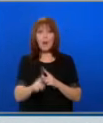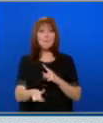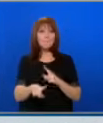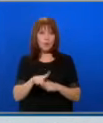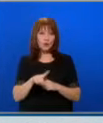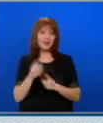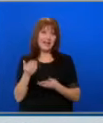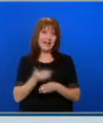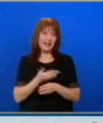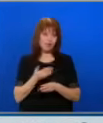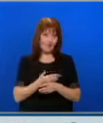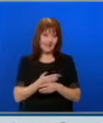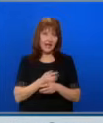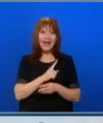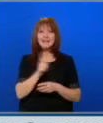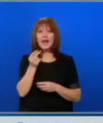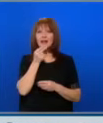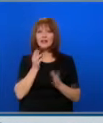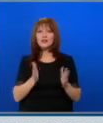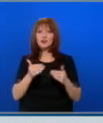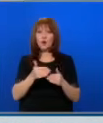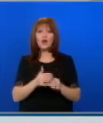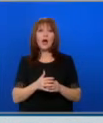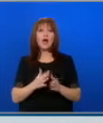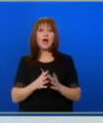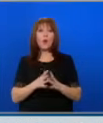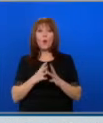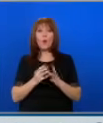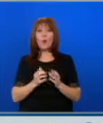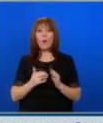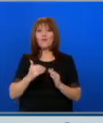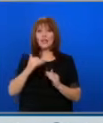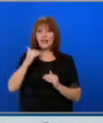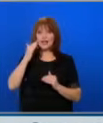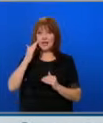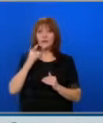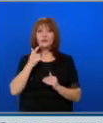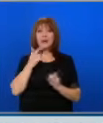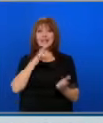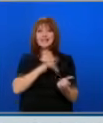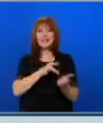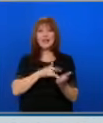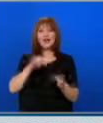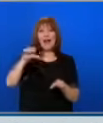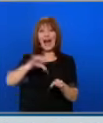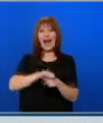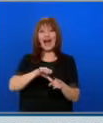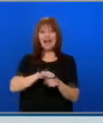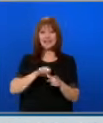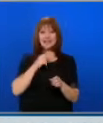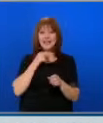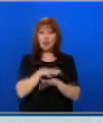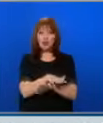и на картофите. При нехранителните стоки най-голямото увеличение на цените е при централното газоснабдяване –